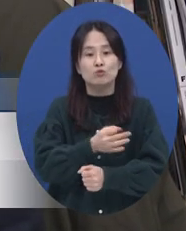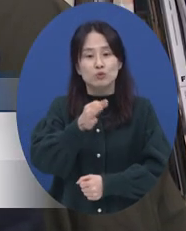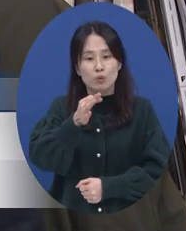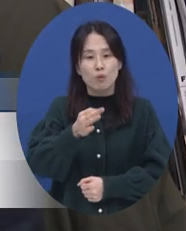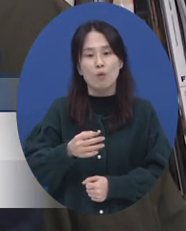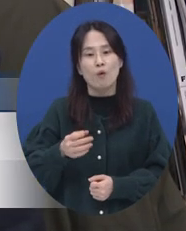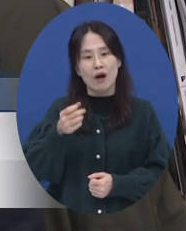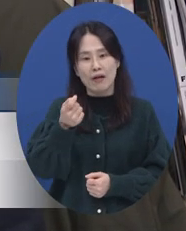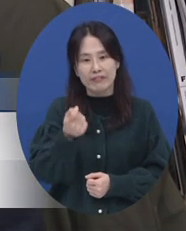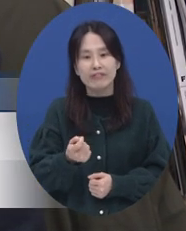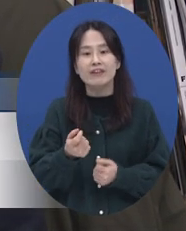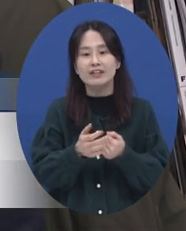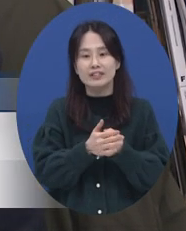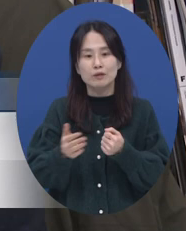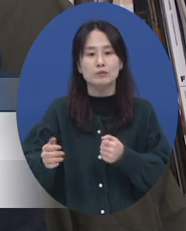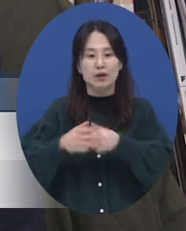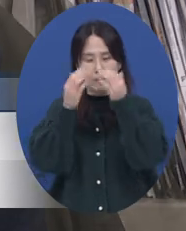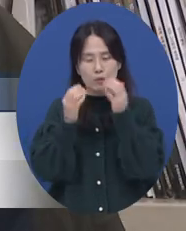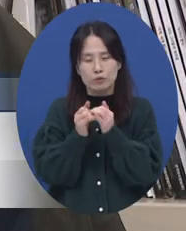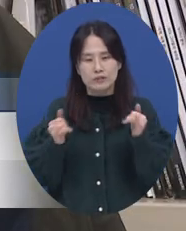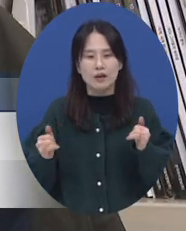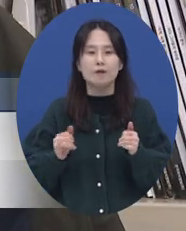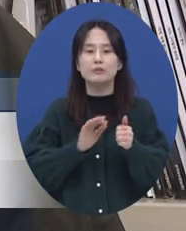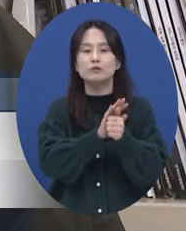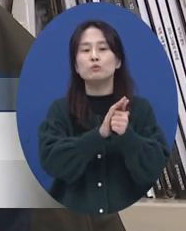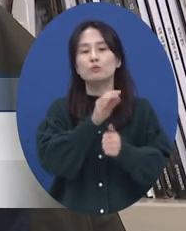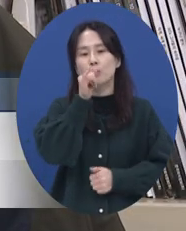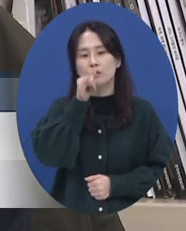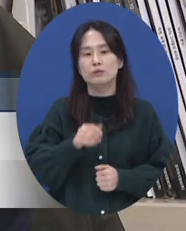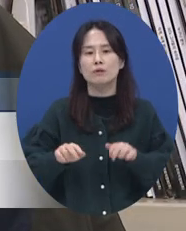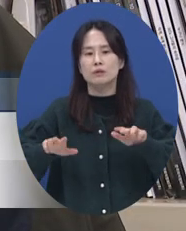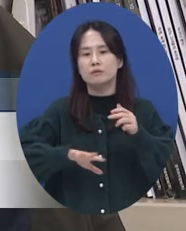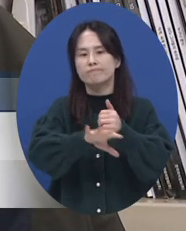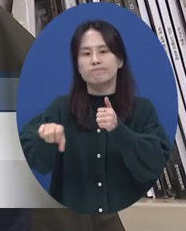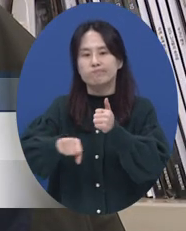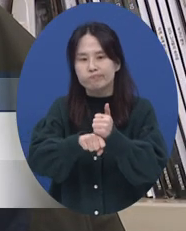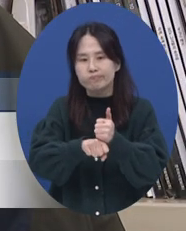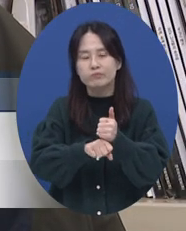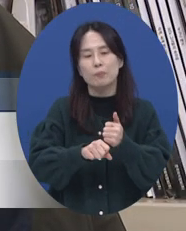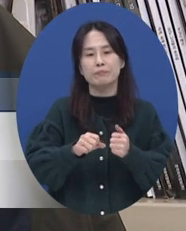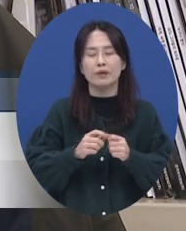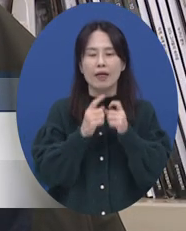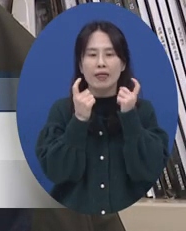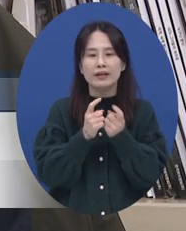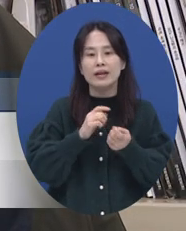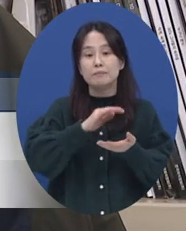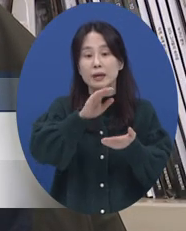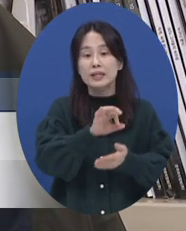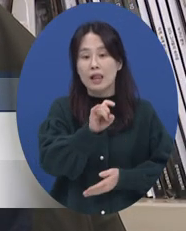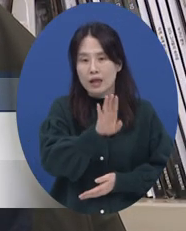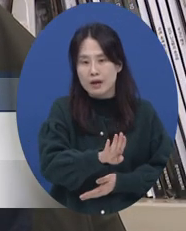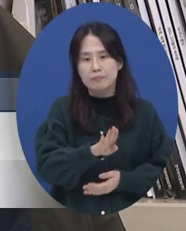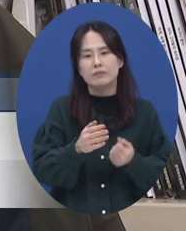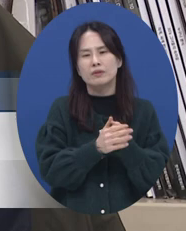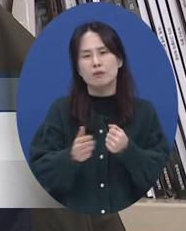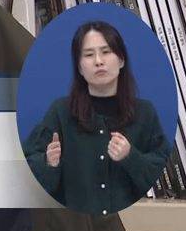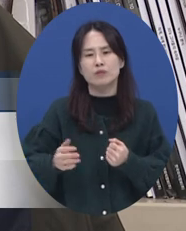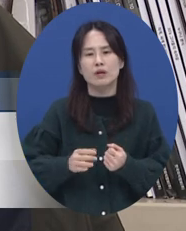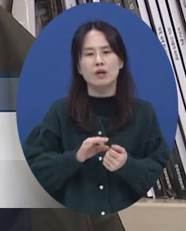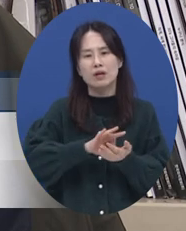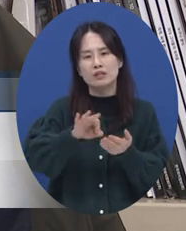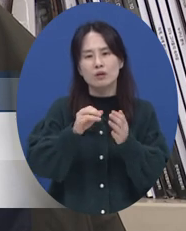모든 사람들이 응원할 수밖에 없는 앱 이구요 지금도 과정으로 어떻게 보면은 소비자와 사업자 들이 모두 힘이 등